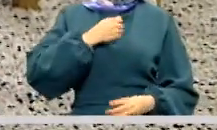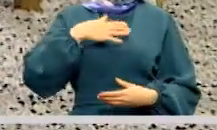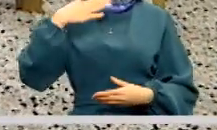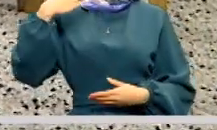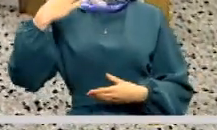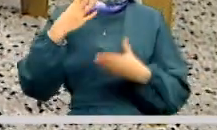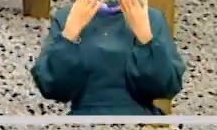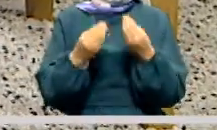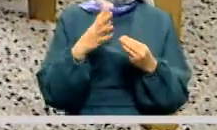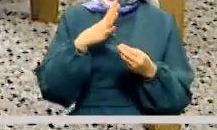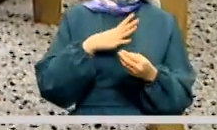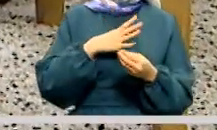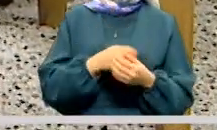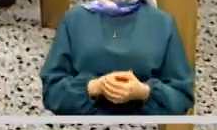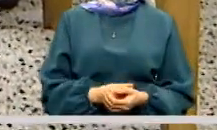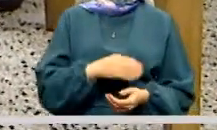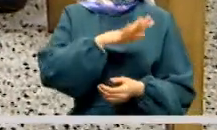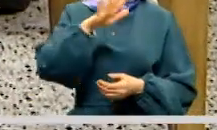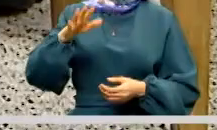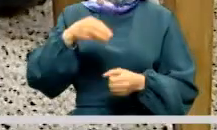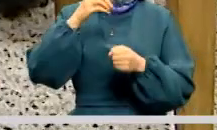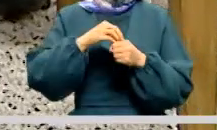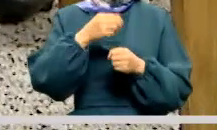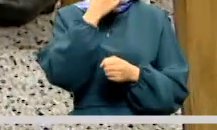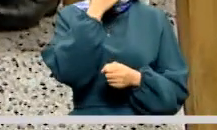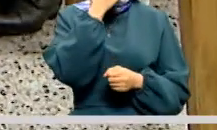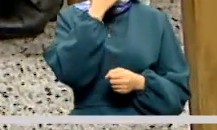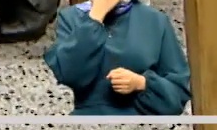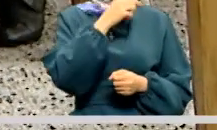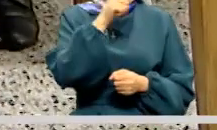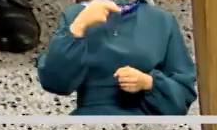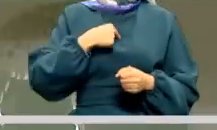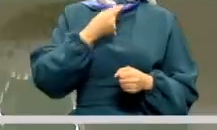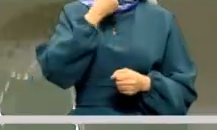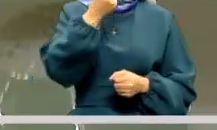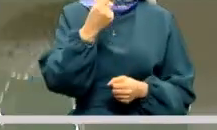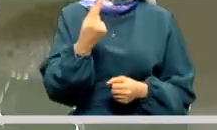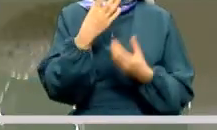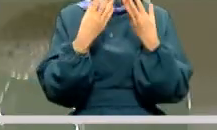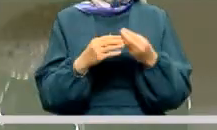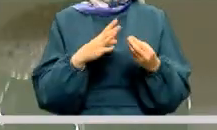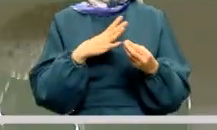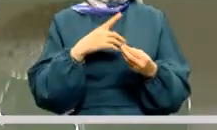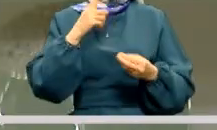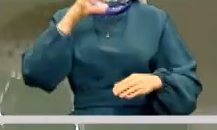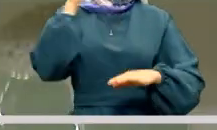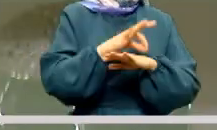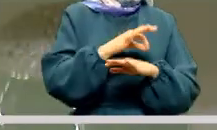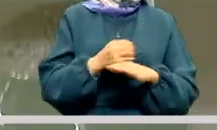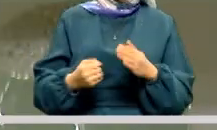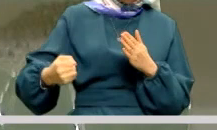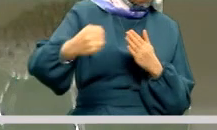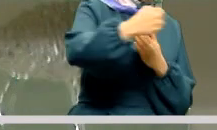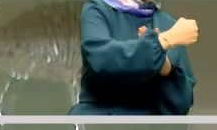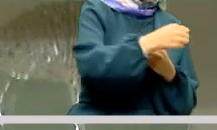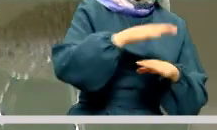hepimiz için de gerçekten böyle bizi nasıl diyeyim uyaran bir şey gerçekten bir anda mesela biri önünüze kırabiliyor